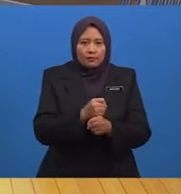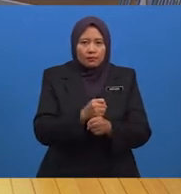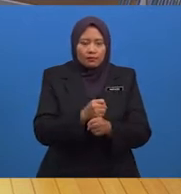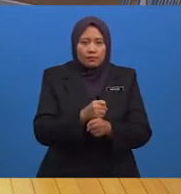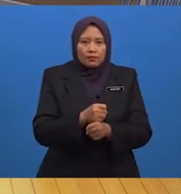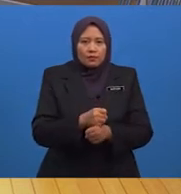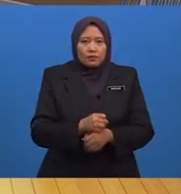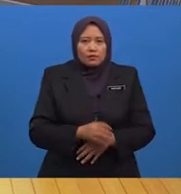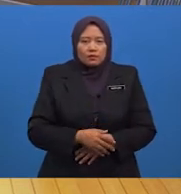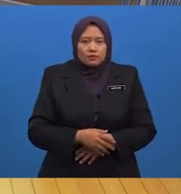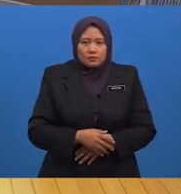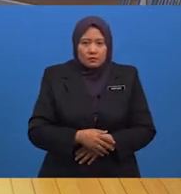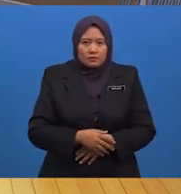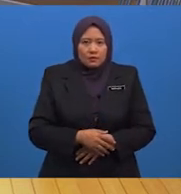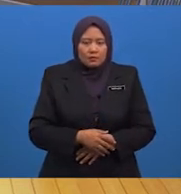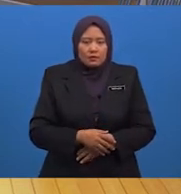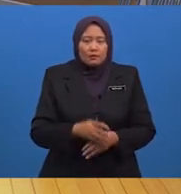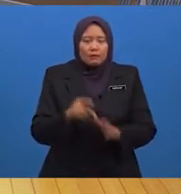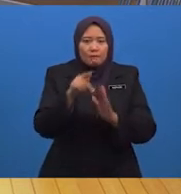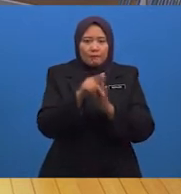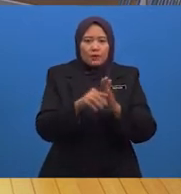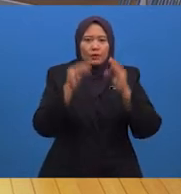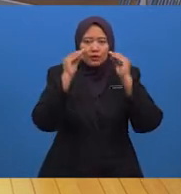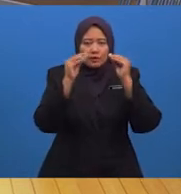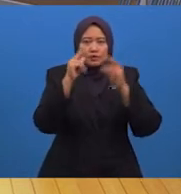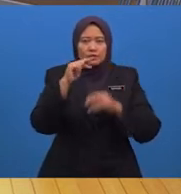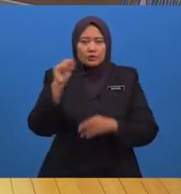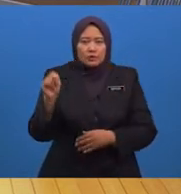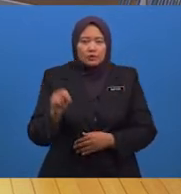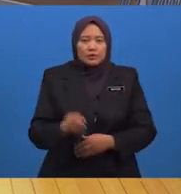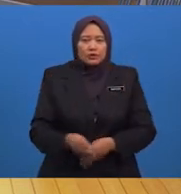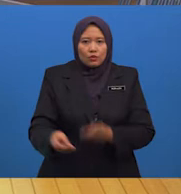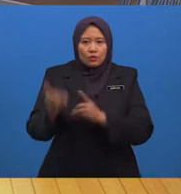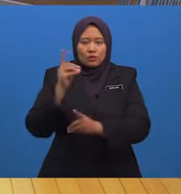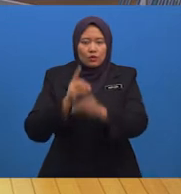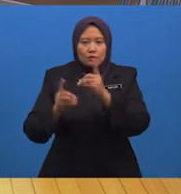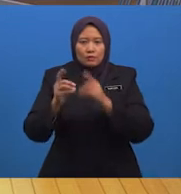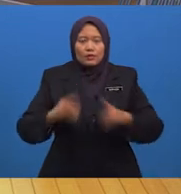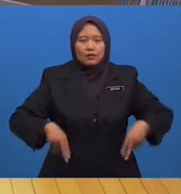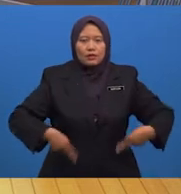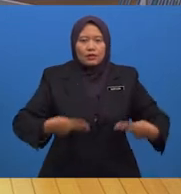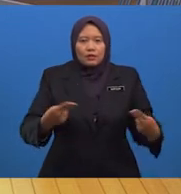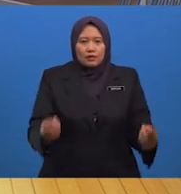mengambil pengajaran daripada drama hadiah ini.